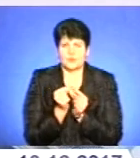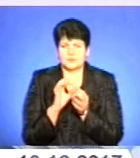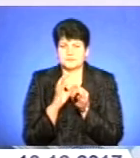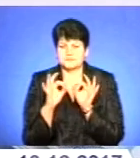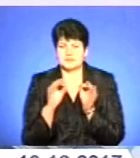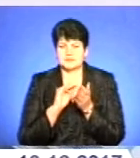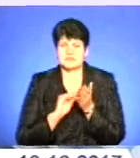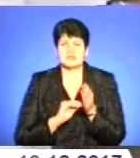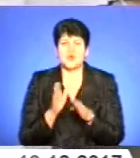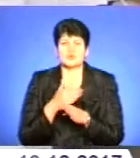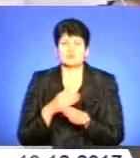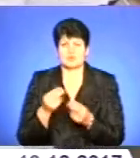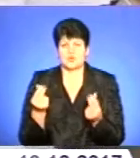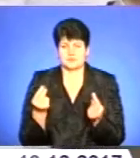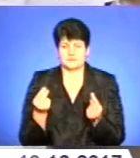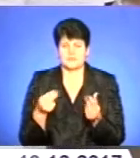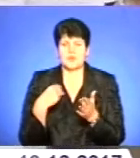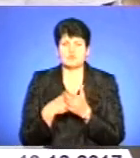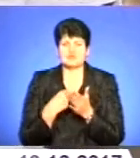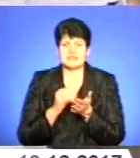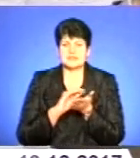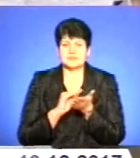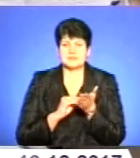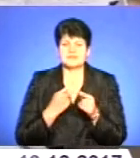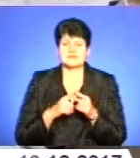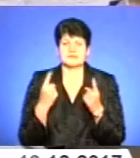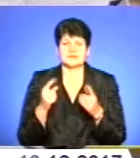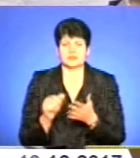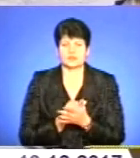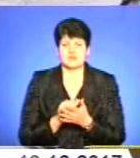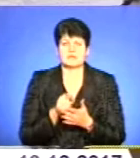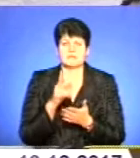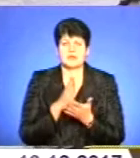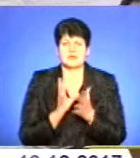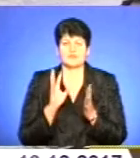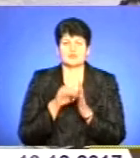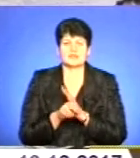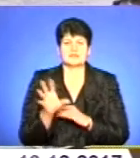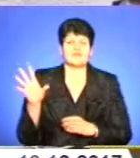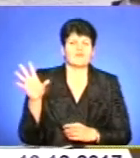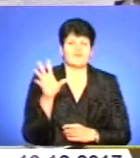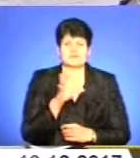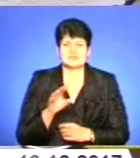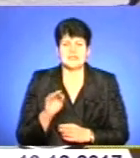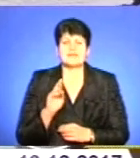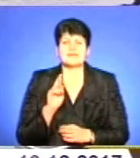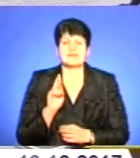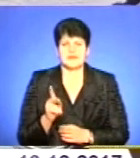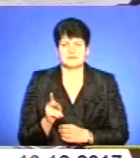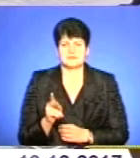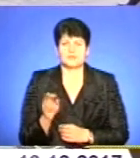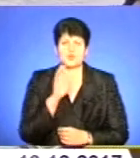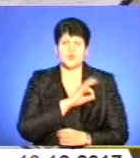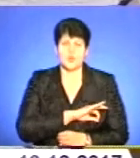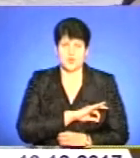коштів. Бюджетна записка – це є дуже широкий документ, і він має включати в себе все. Як за